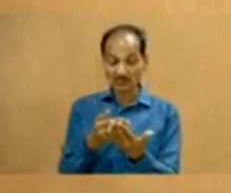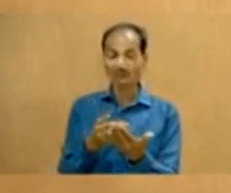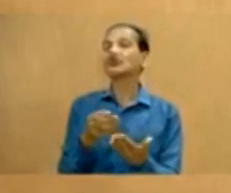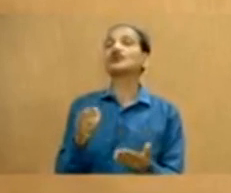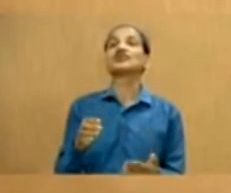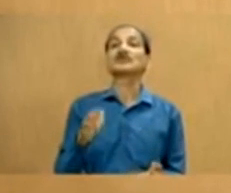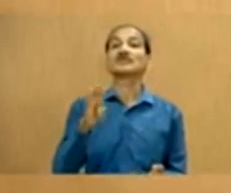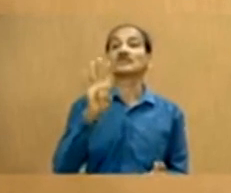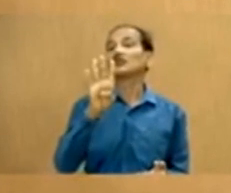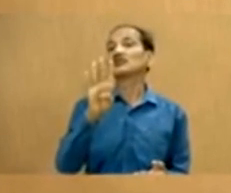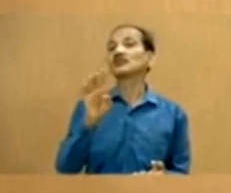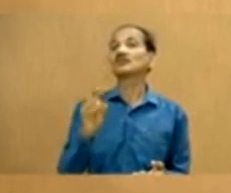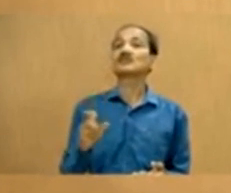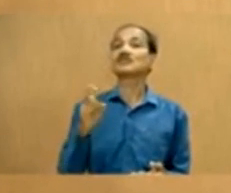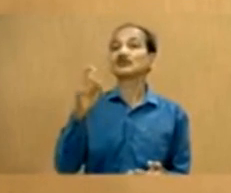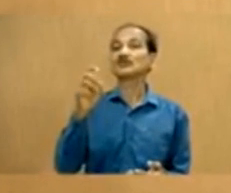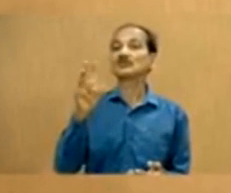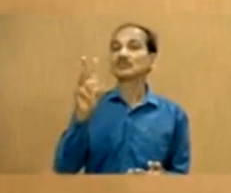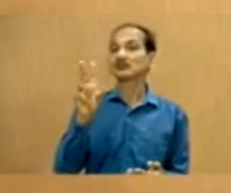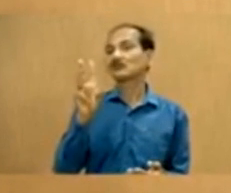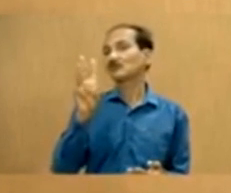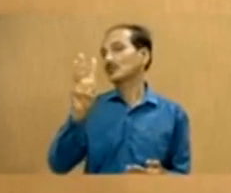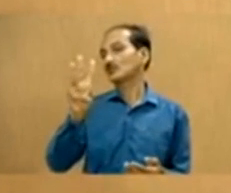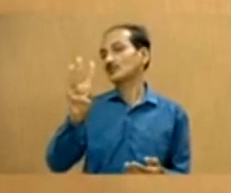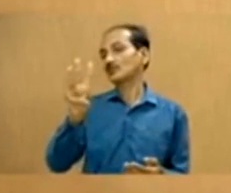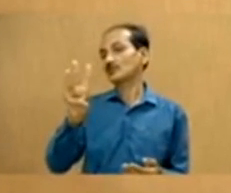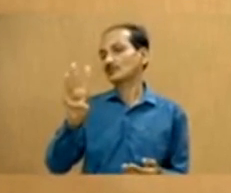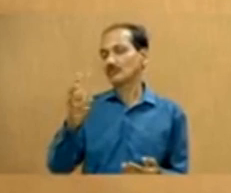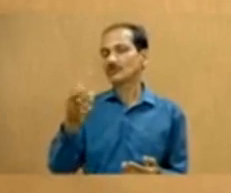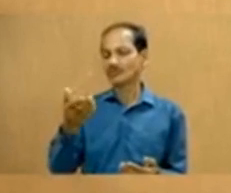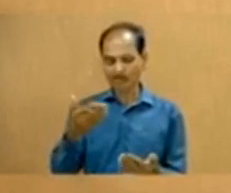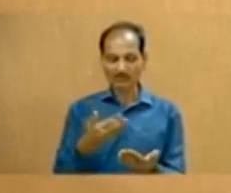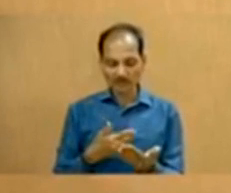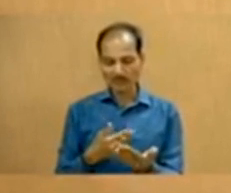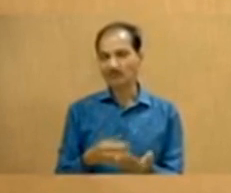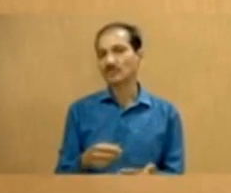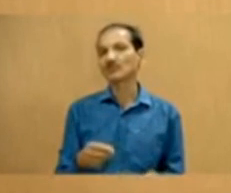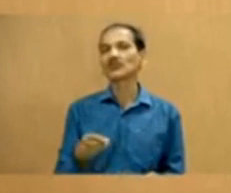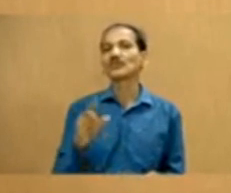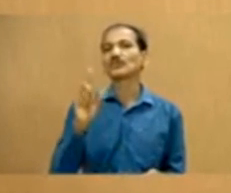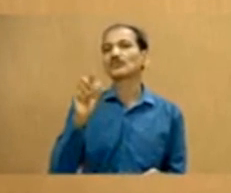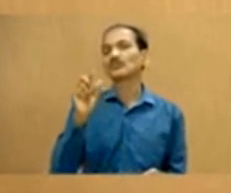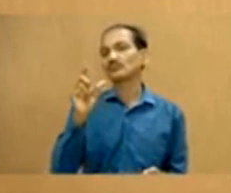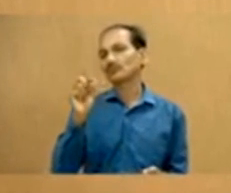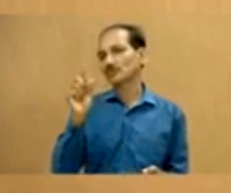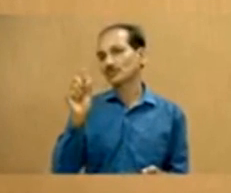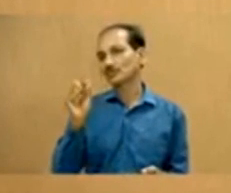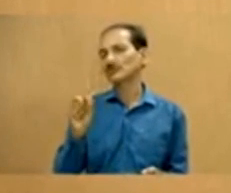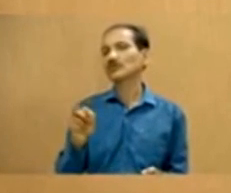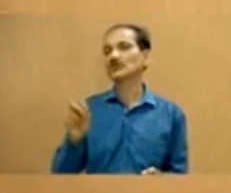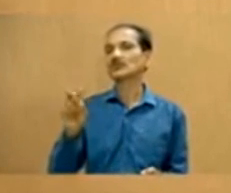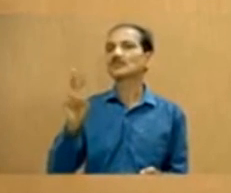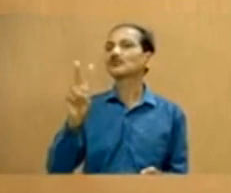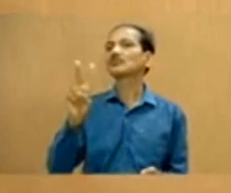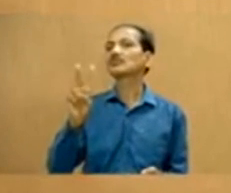473। ପଜିଟିଭ ସଂଖ୍ୟା 3। ପ୍ରଥମ 2 କେସ୍ର ସଂସ୍ପର୍ଶରେ ଆସିଥିବା ବ୍ୟକ୍ତିଙ୍କ ସଂଖ୍ୟା